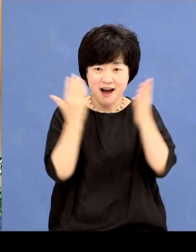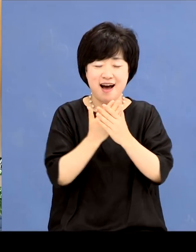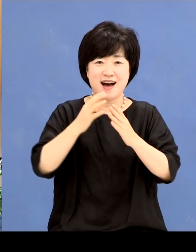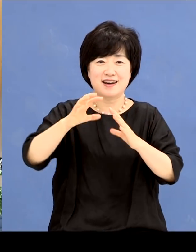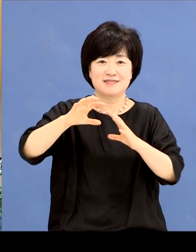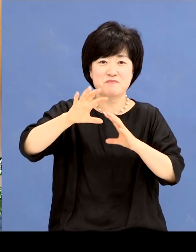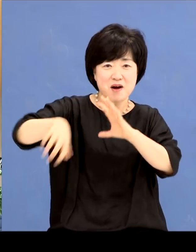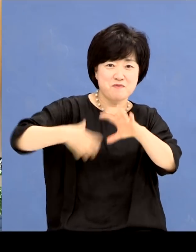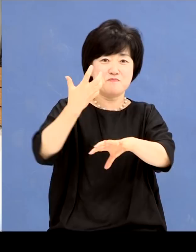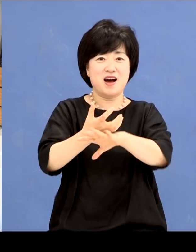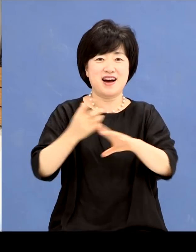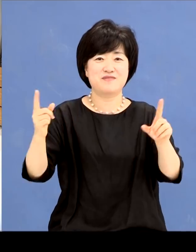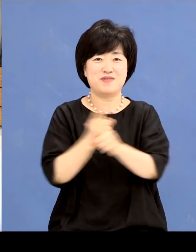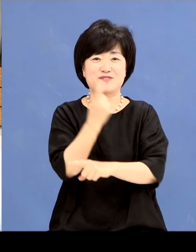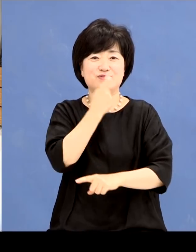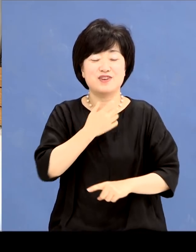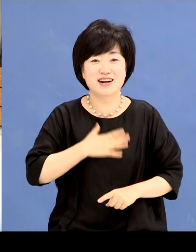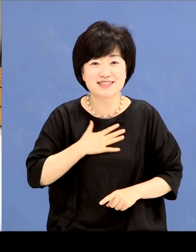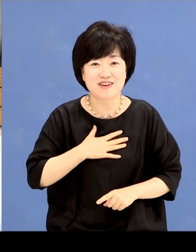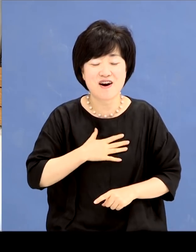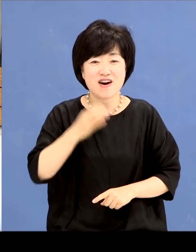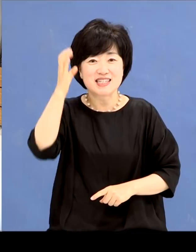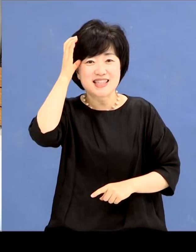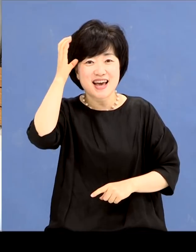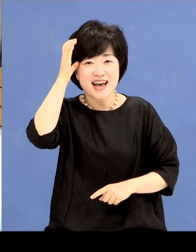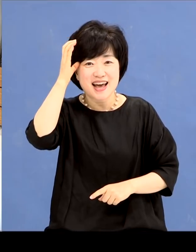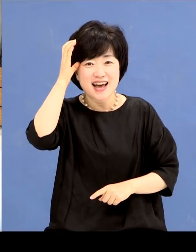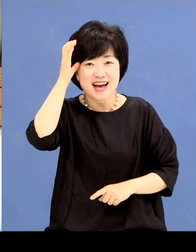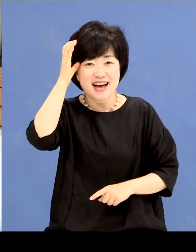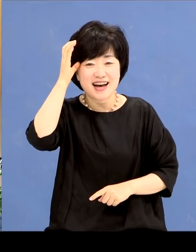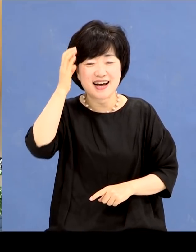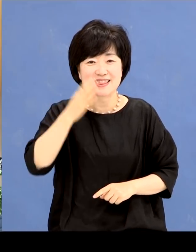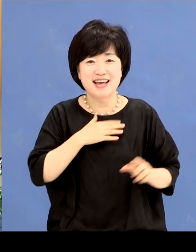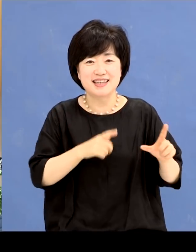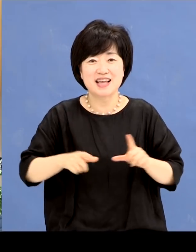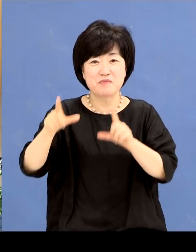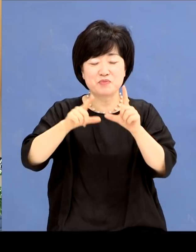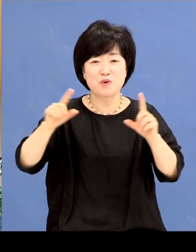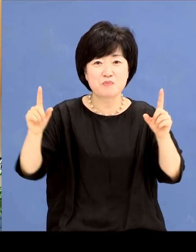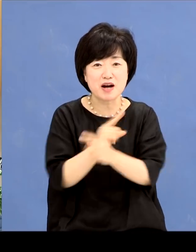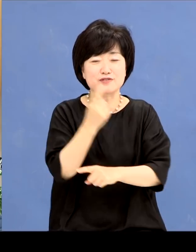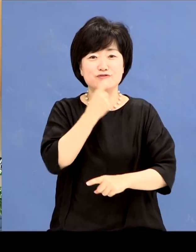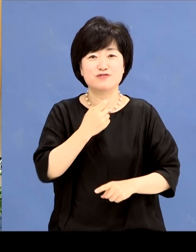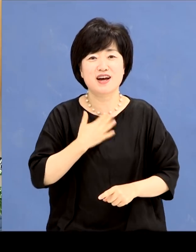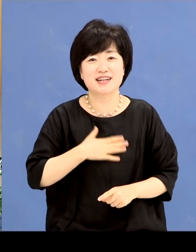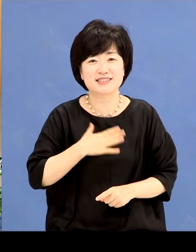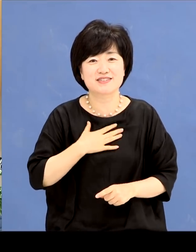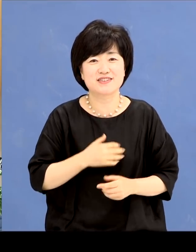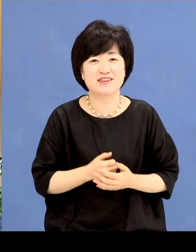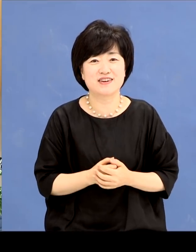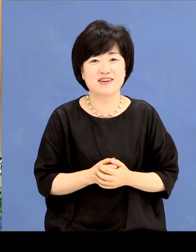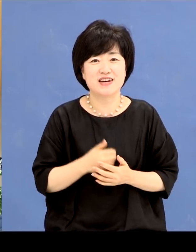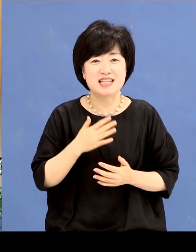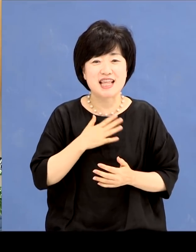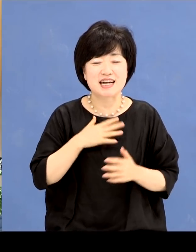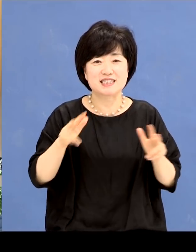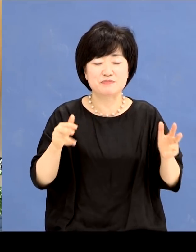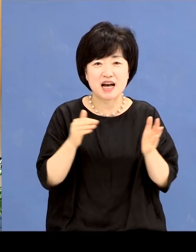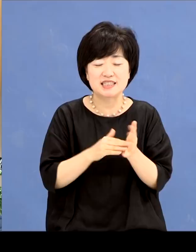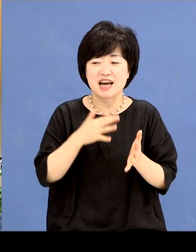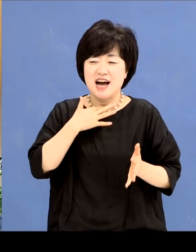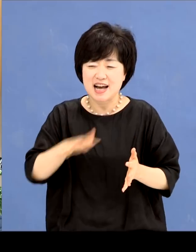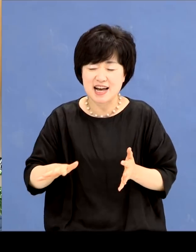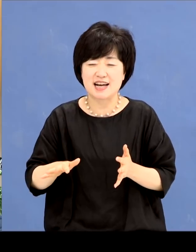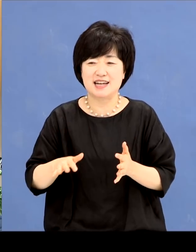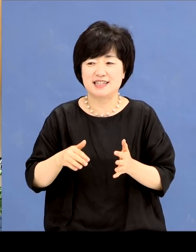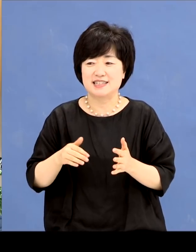그 다음 날이 달라질 줄 알았어요. 형들도 달라지고. 그렇죠. 형들 울었어요. 네, 저의 삶도 달라질 줄 알았어요. 네네. 제가 그동안 해보고 싶었던